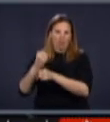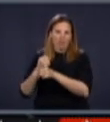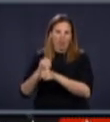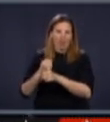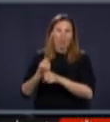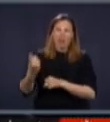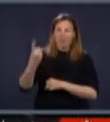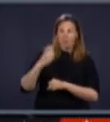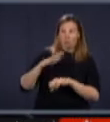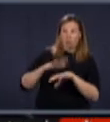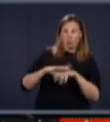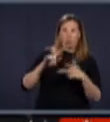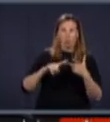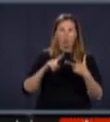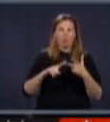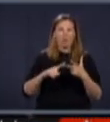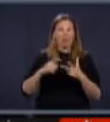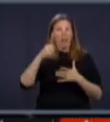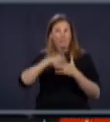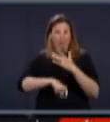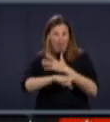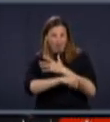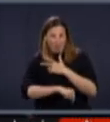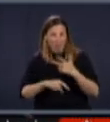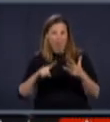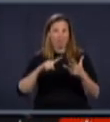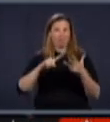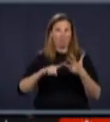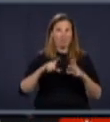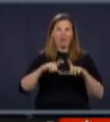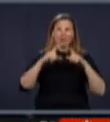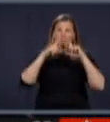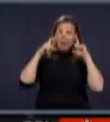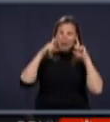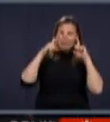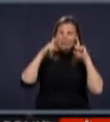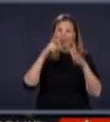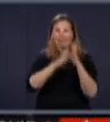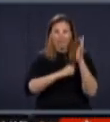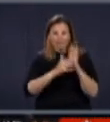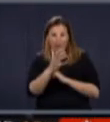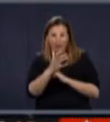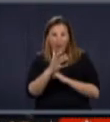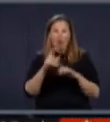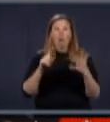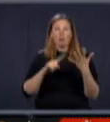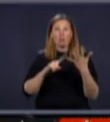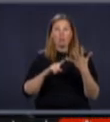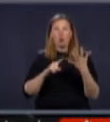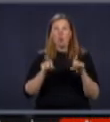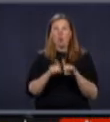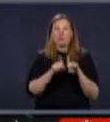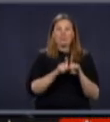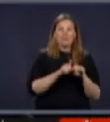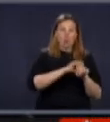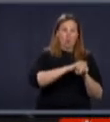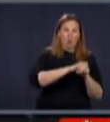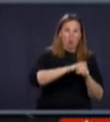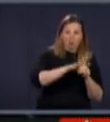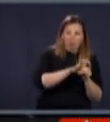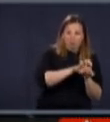le manque de personnel, les transferts entre les zones chaudes et zones froides. Et croyez-moi que ça va être des situations qui vont